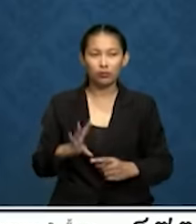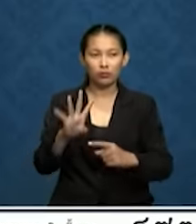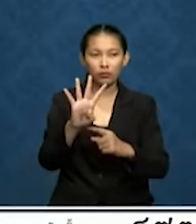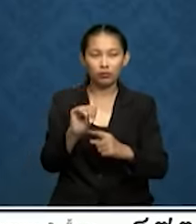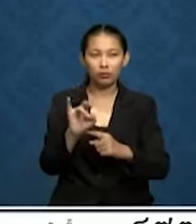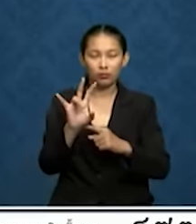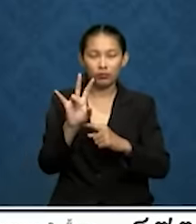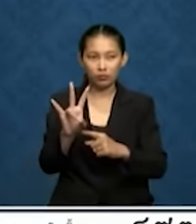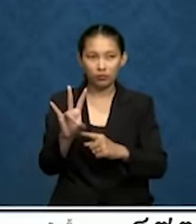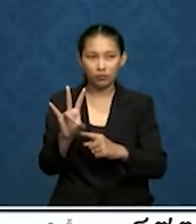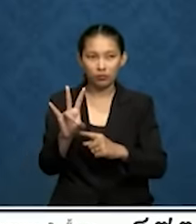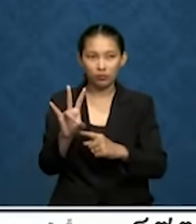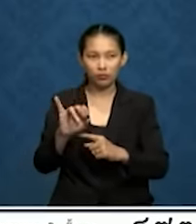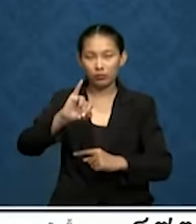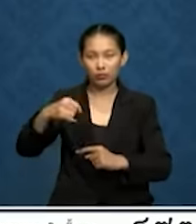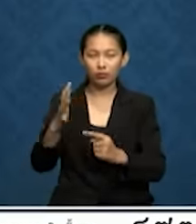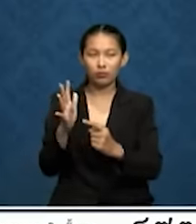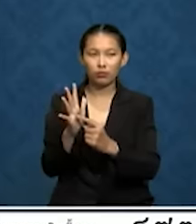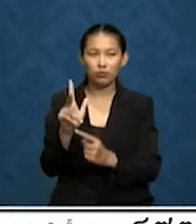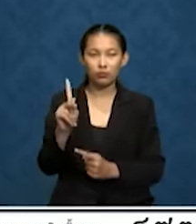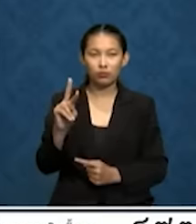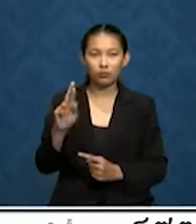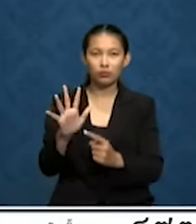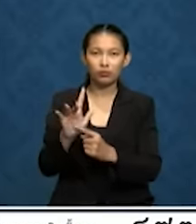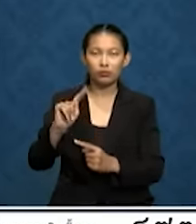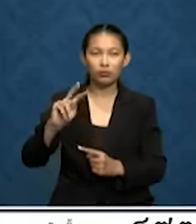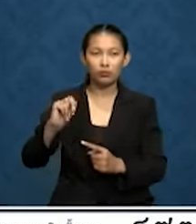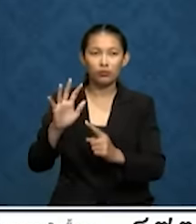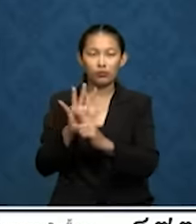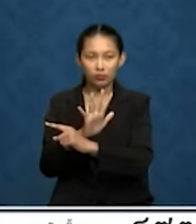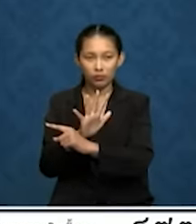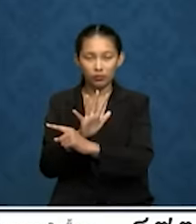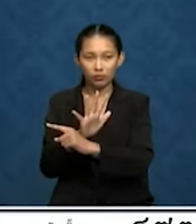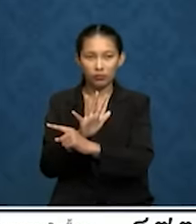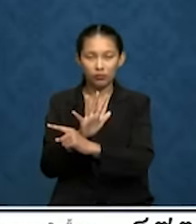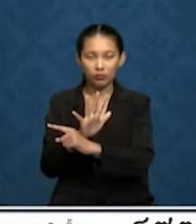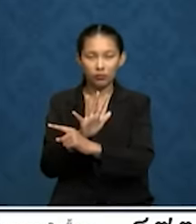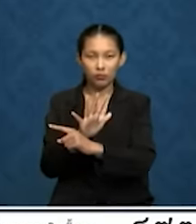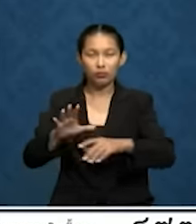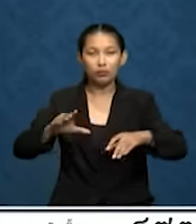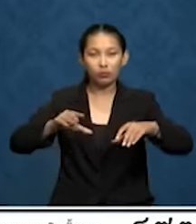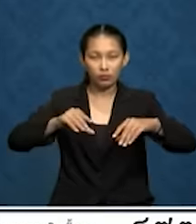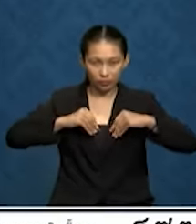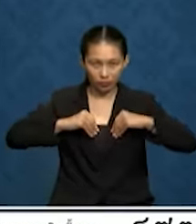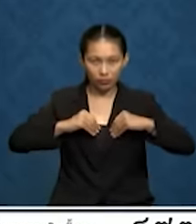47นายจักรรัฐพัวช่วย จักรรัฐผู้ช่วยเห็นช